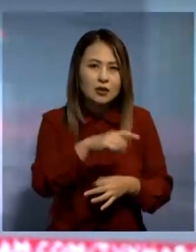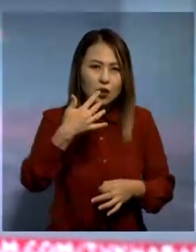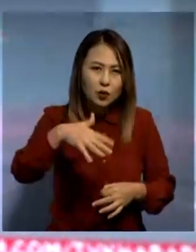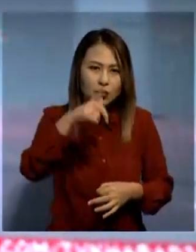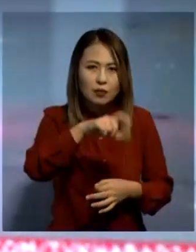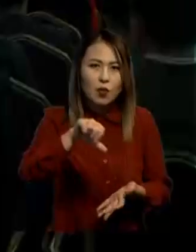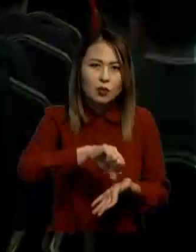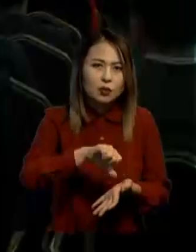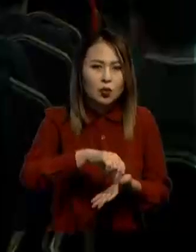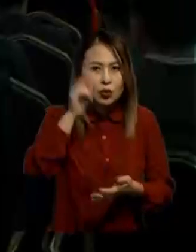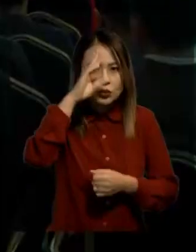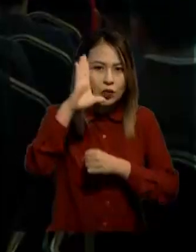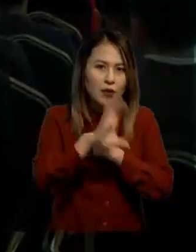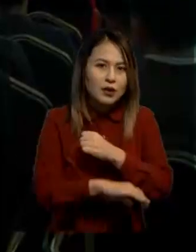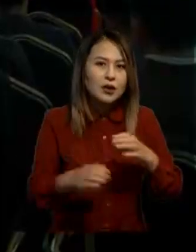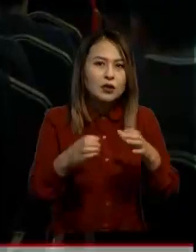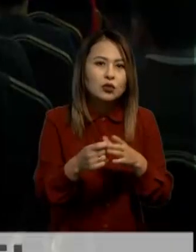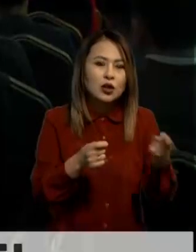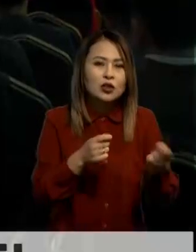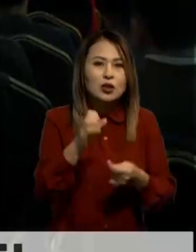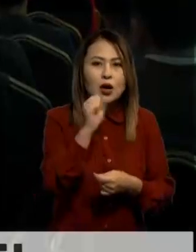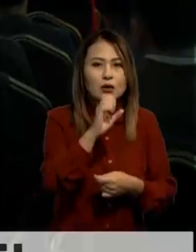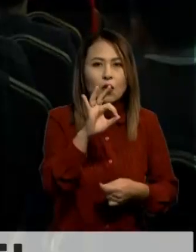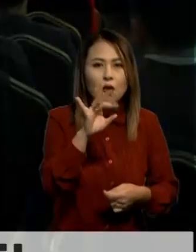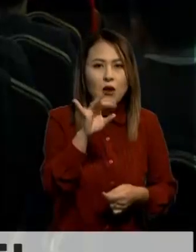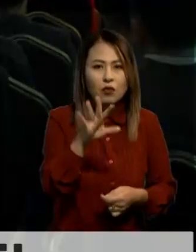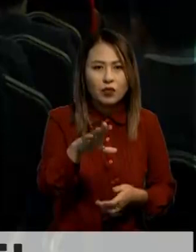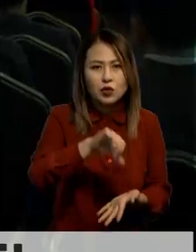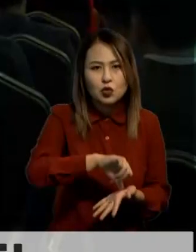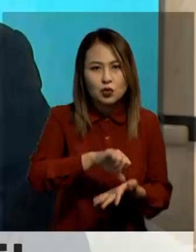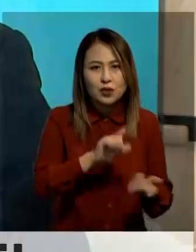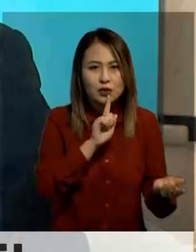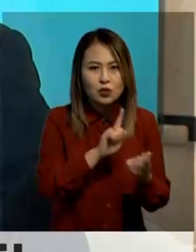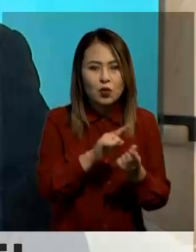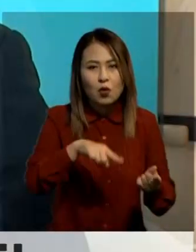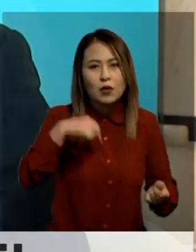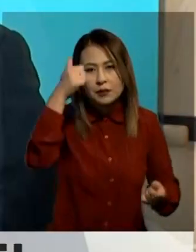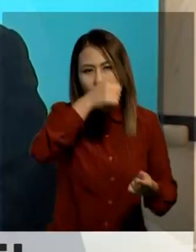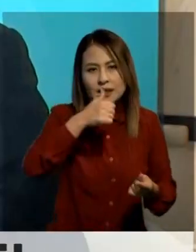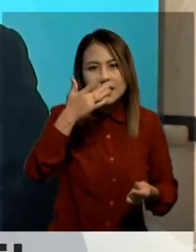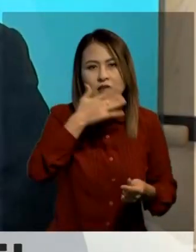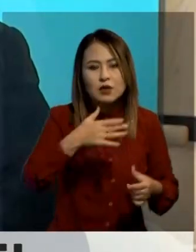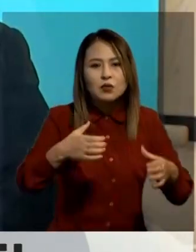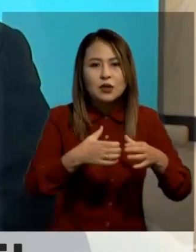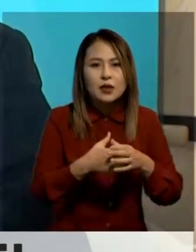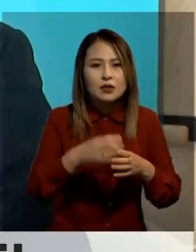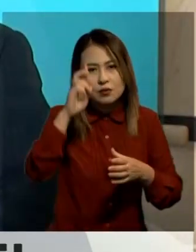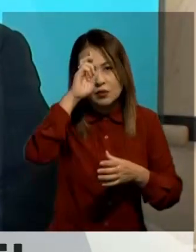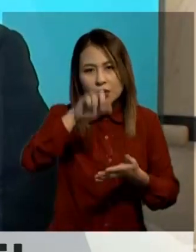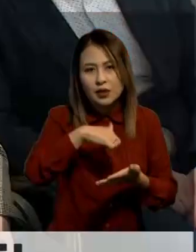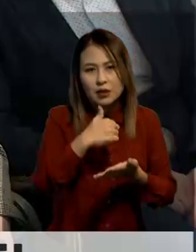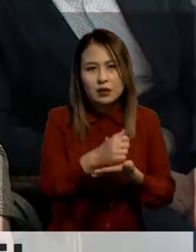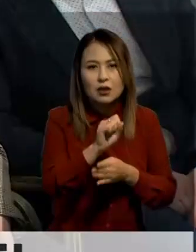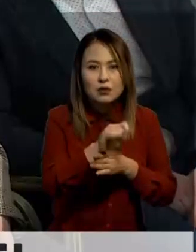адам қатысты. Оқытудың соңғы күнінде партияның атқарушы хатшысы Асхат Оралов қатысушылармен кездесті. Ол биыл саяси менеджмент